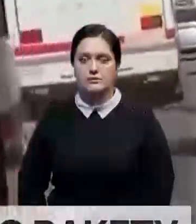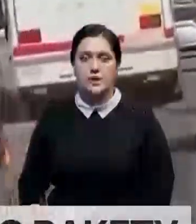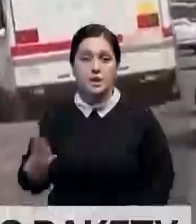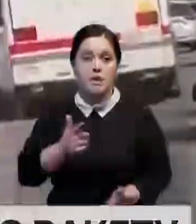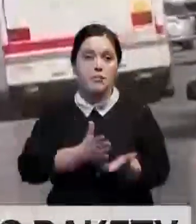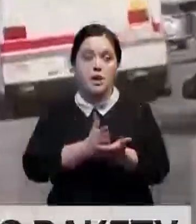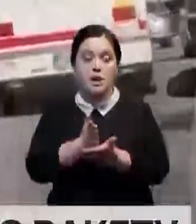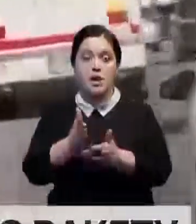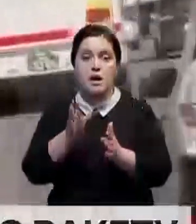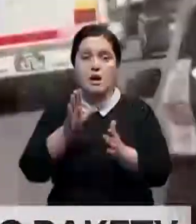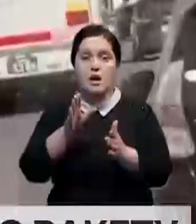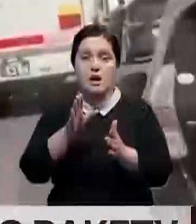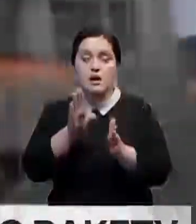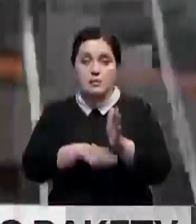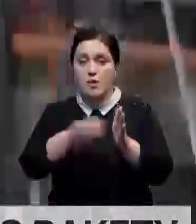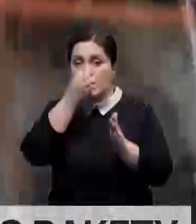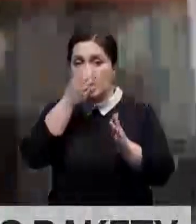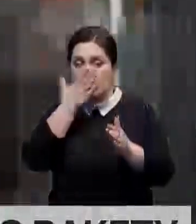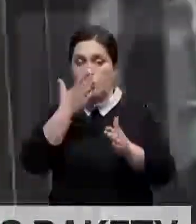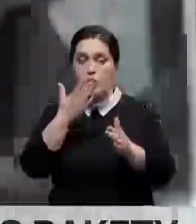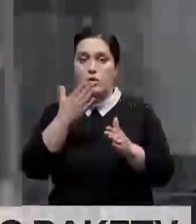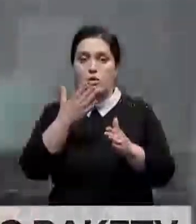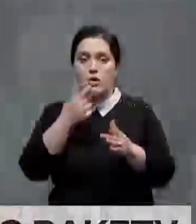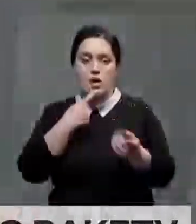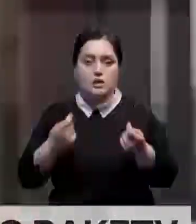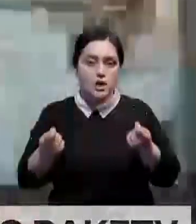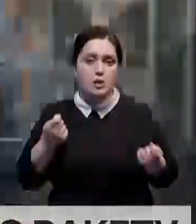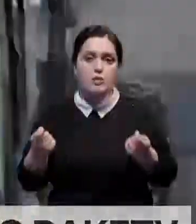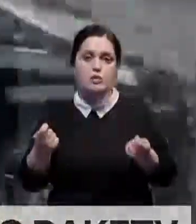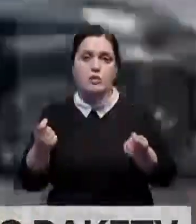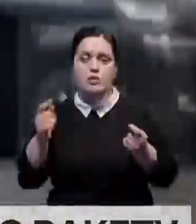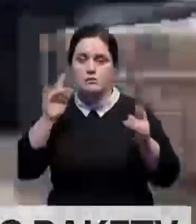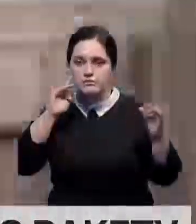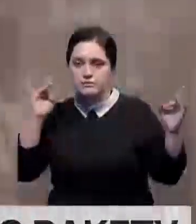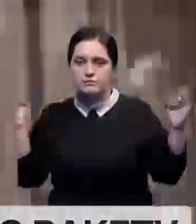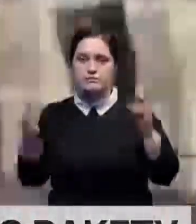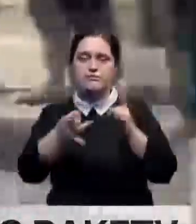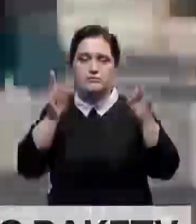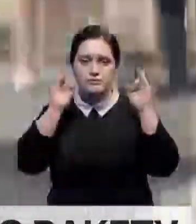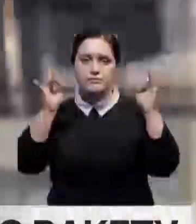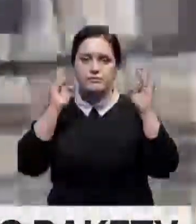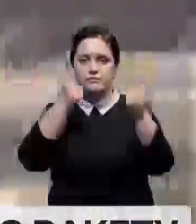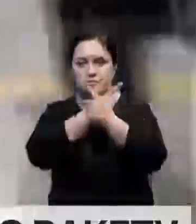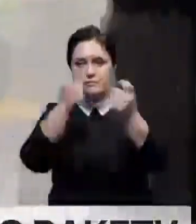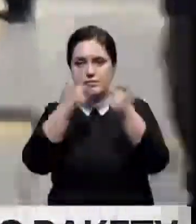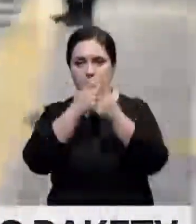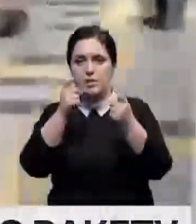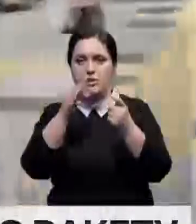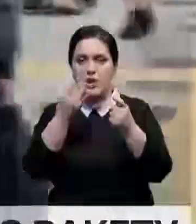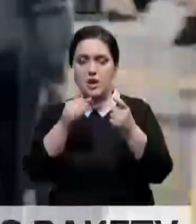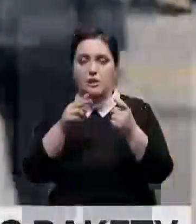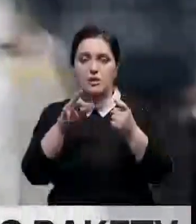На фоне геополитической напряженности в Японии решили проявить максимальную осторожность. В регионах прозвучал звук сирены, жители Хоккайдо